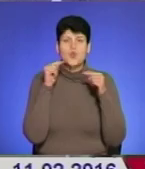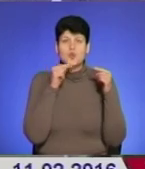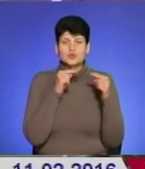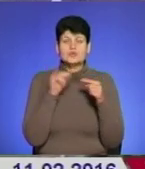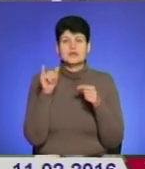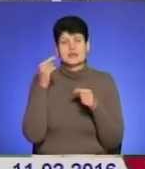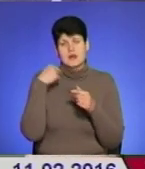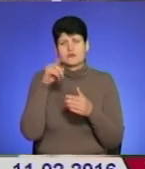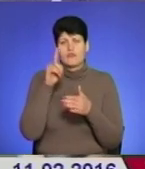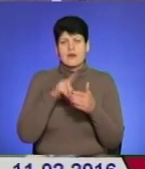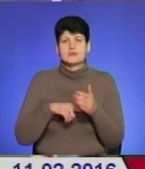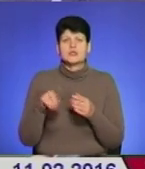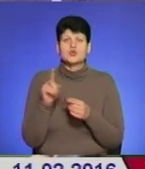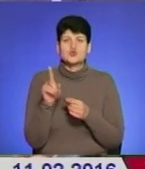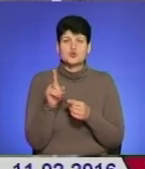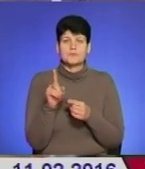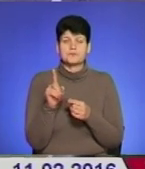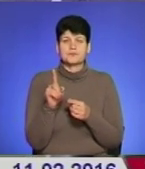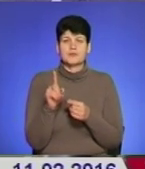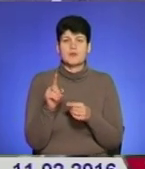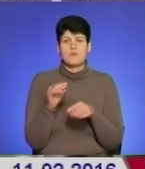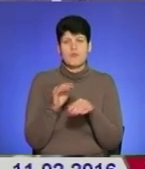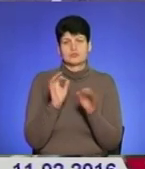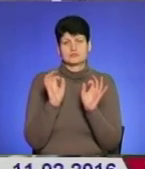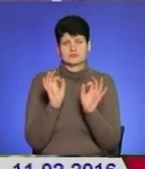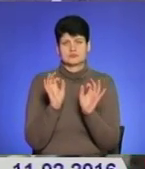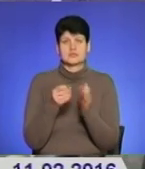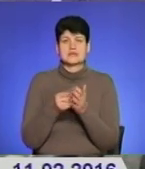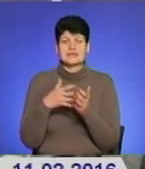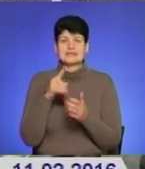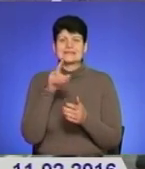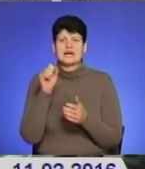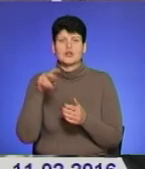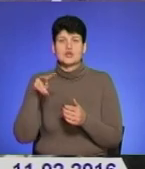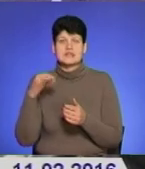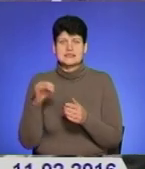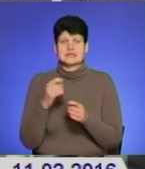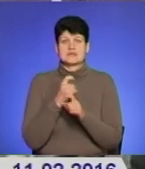я впевнений, що по добрій ціні і Залозецький